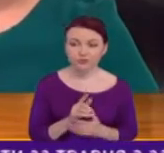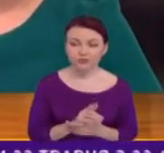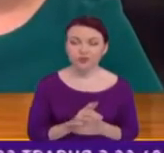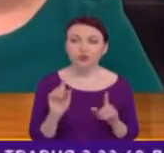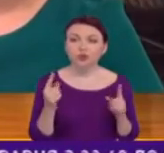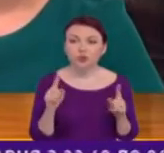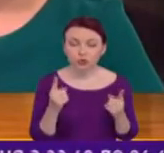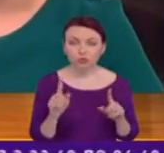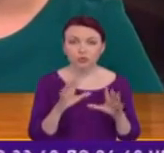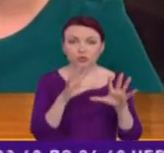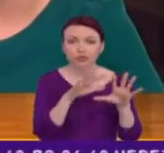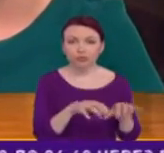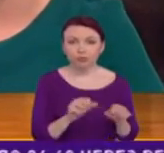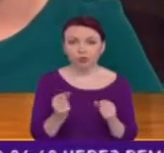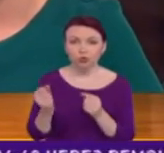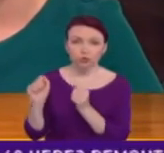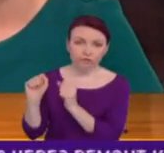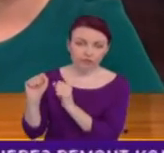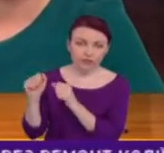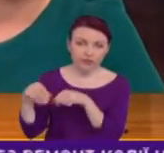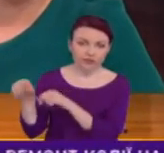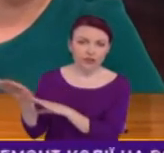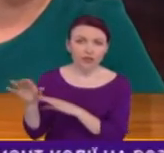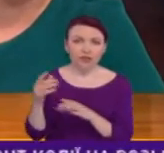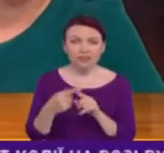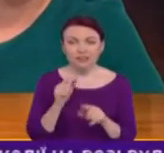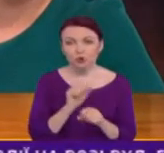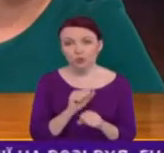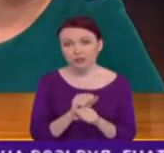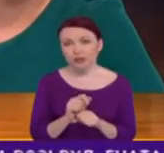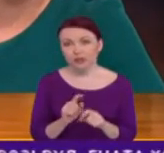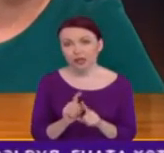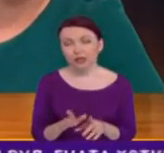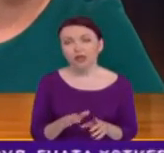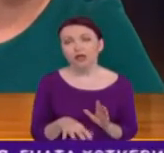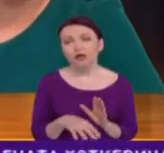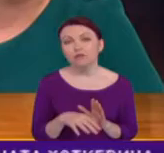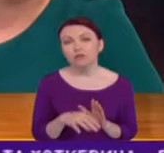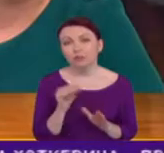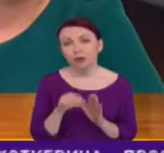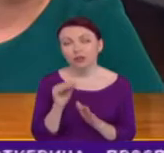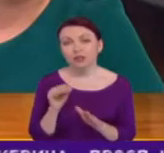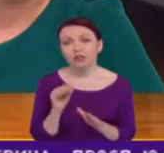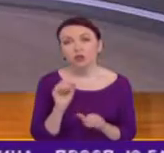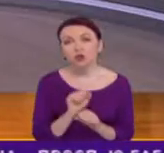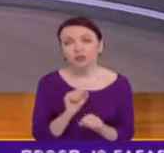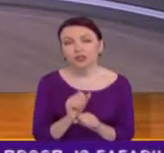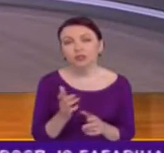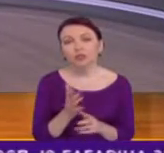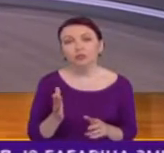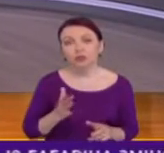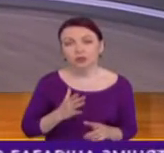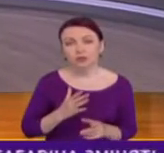чому демонтовувались саме зупинки громадського транспорту саме такі. Вибрались зупинки, які були